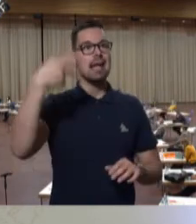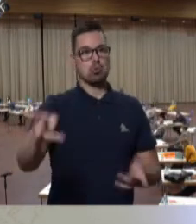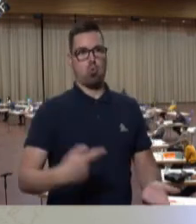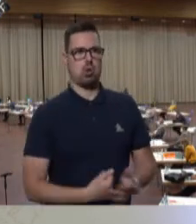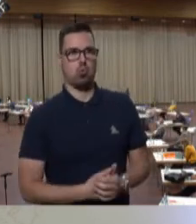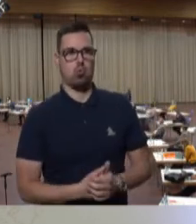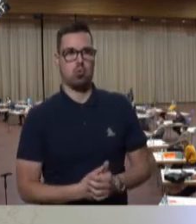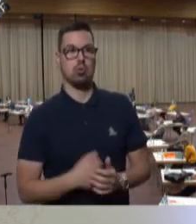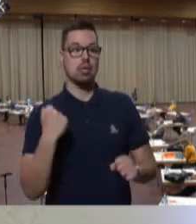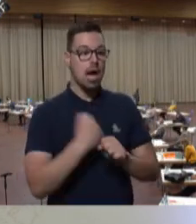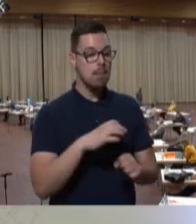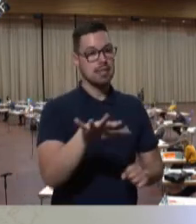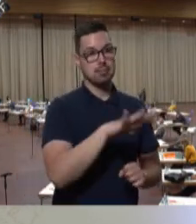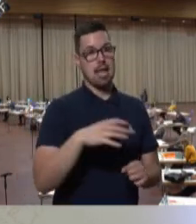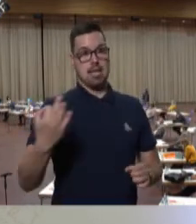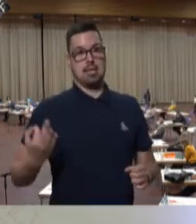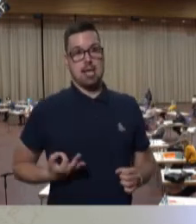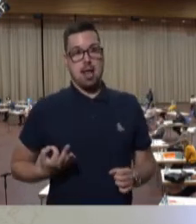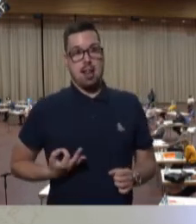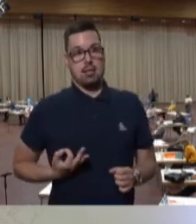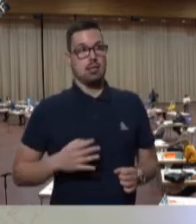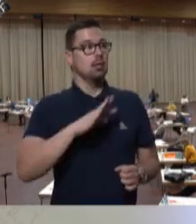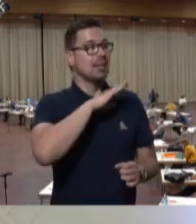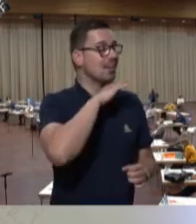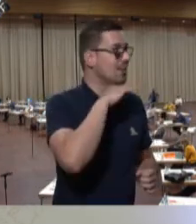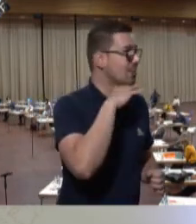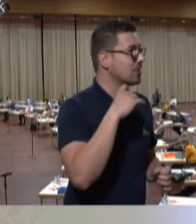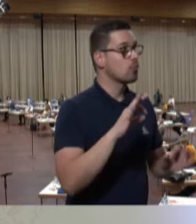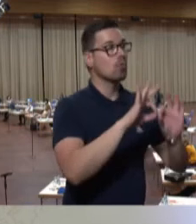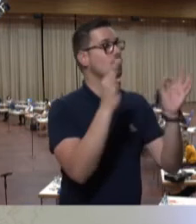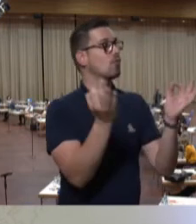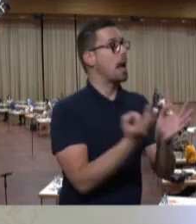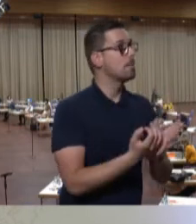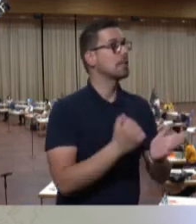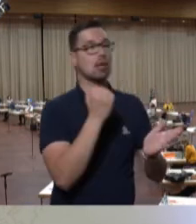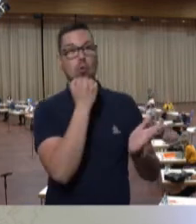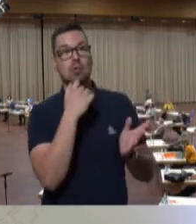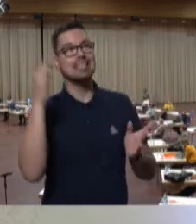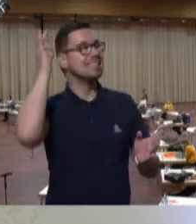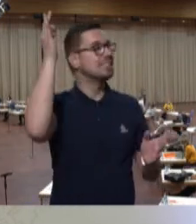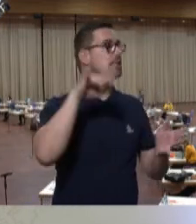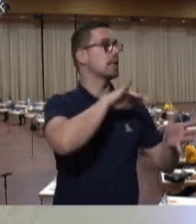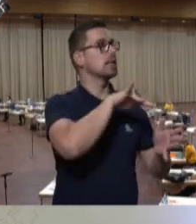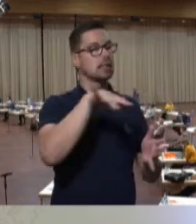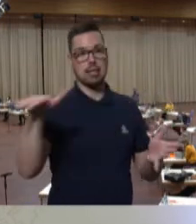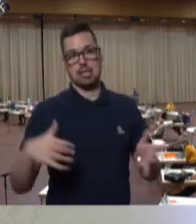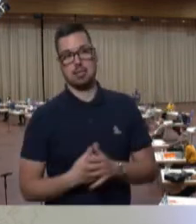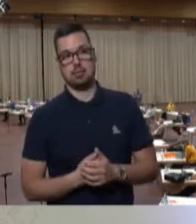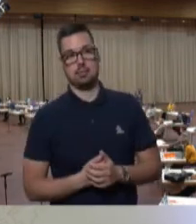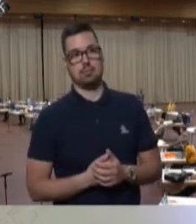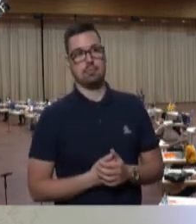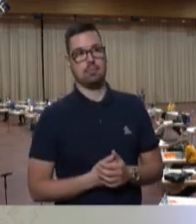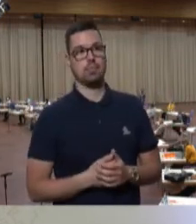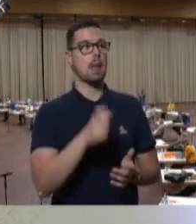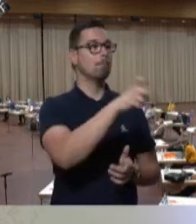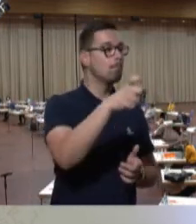Und diese Arbeitsplätze im Saarland stehen für viele Existenzen, für Familien, Hoffnungen, Ideen über den Tag hinaus. Dahinter